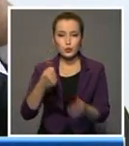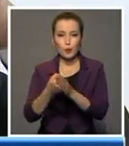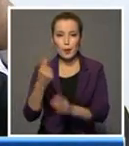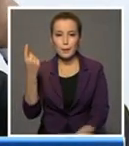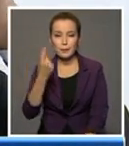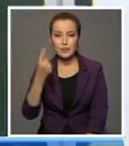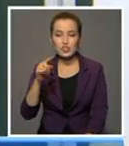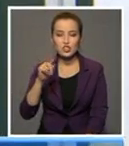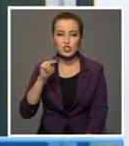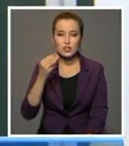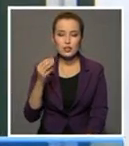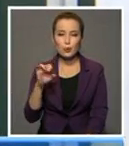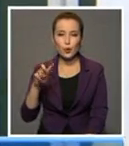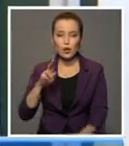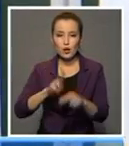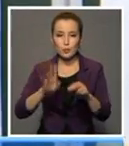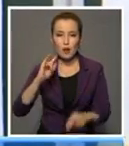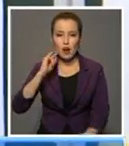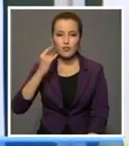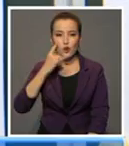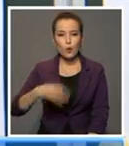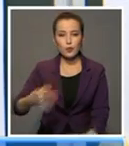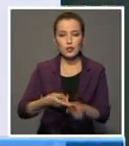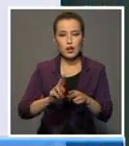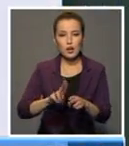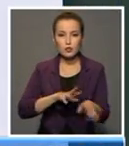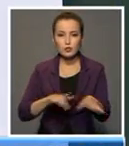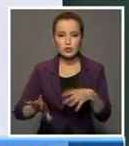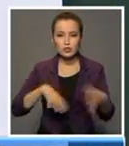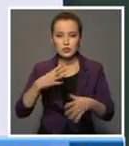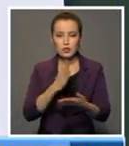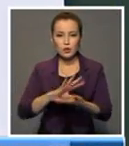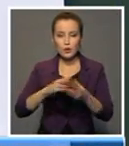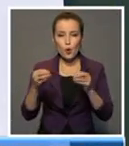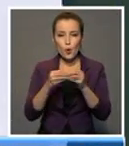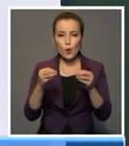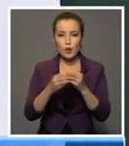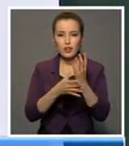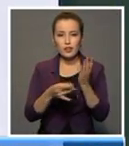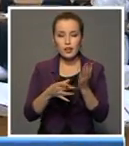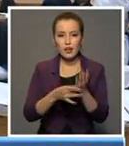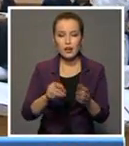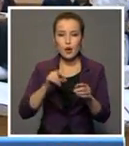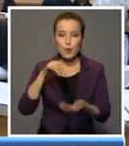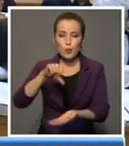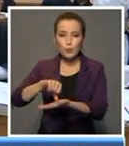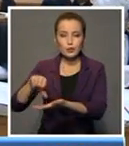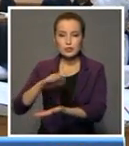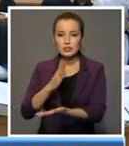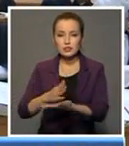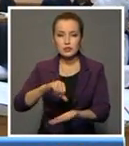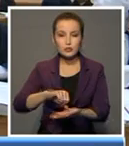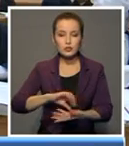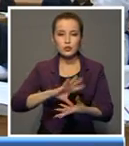бірі аралығында өтеді. Қазір Павлодар облысында осы шараға дайындық жүріп жатыр. Өңірде 10 тестілеу пункті жұмыс істейді. Кейбір елді мекендердегі